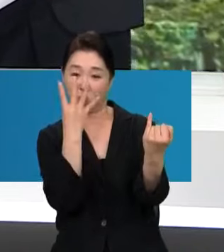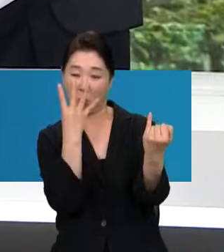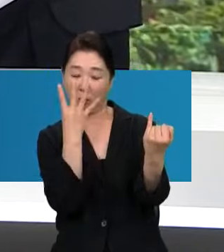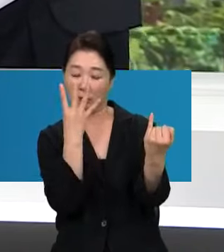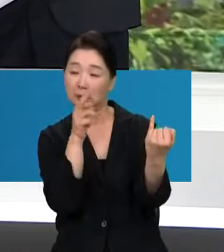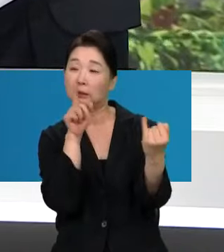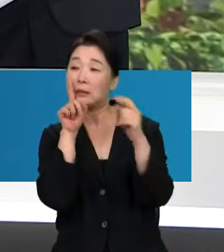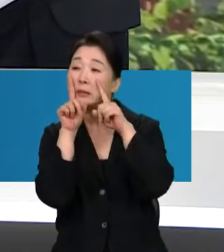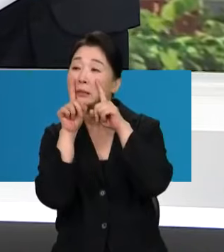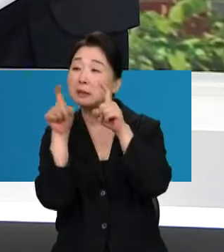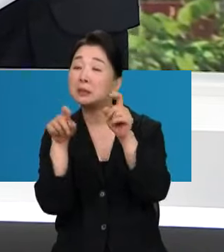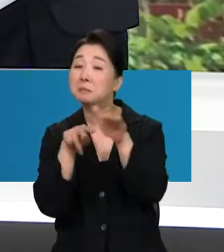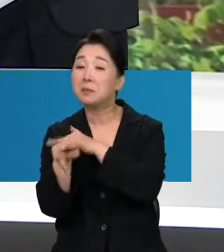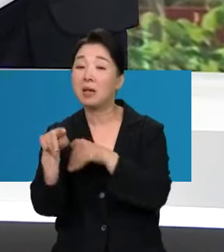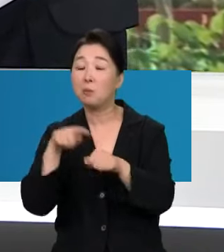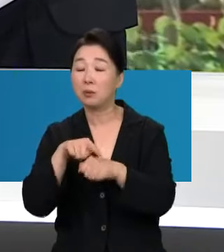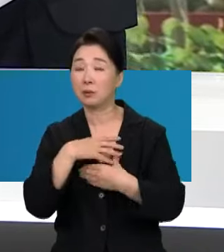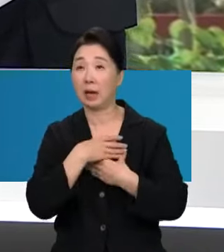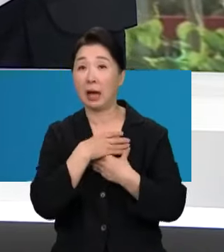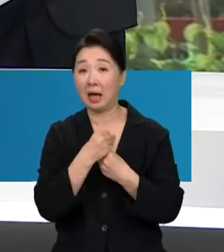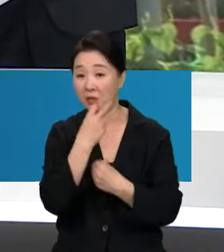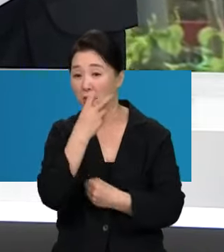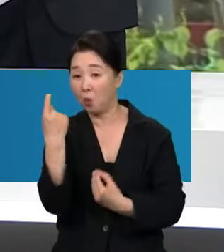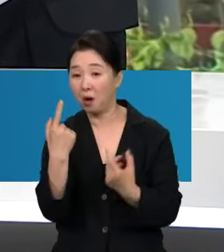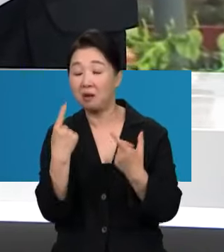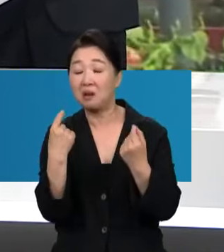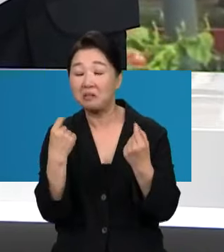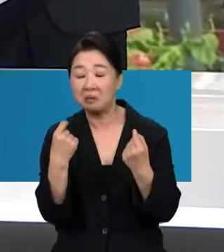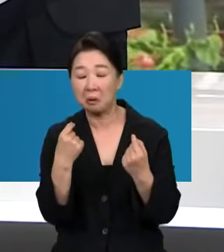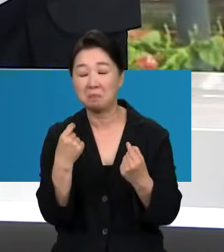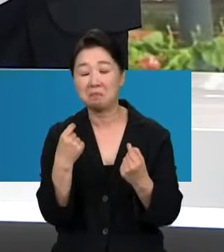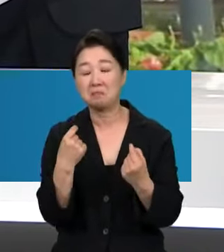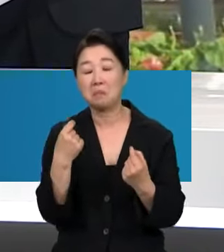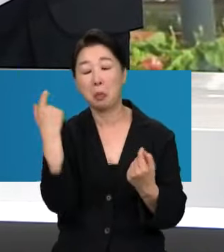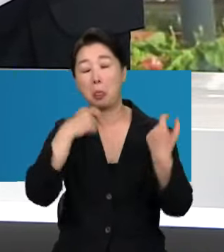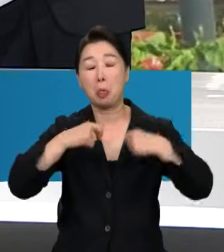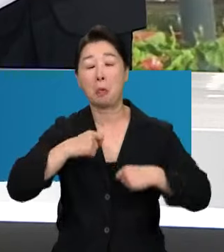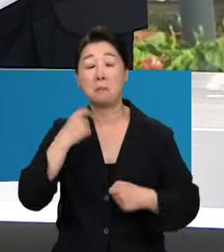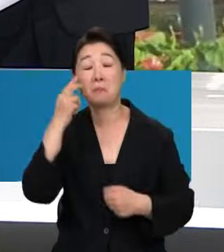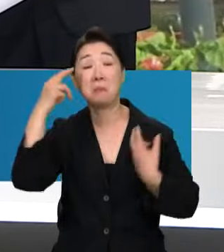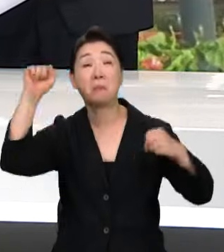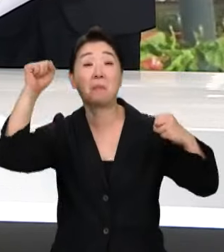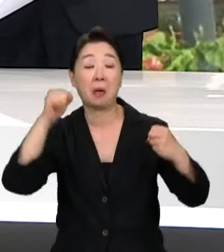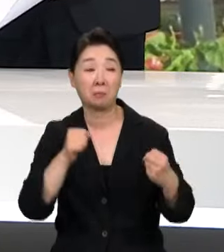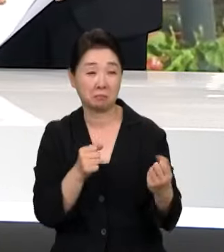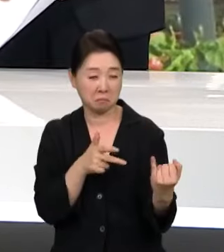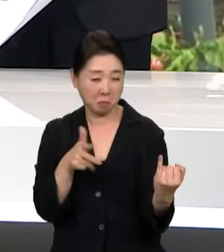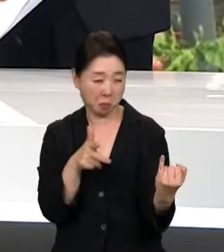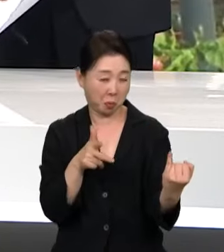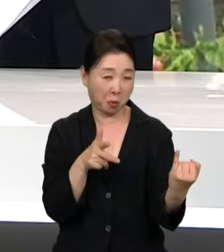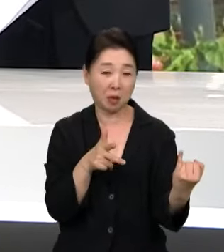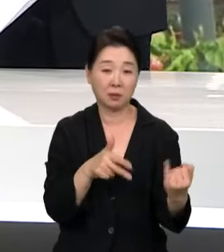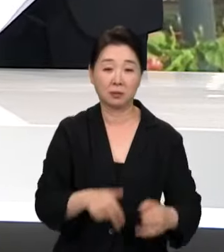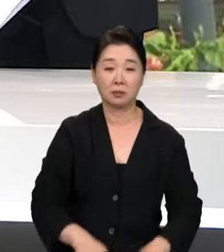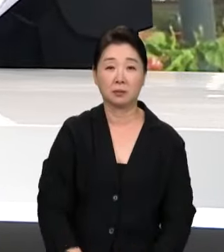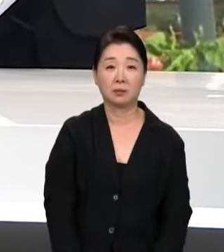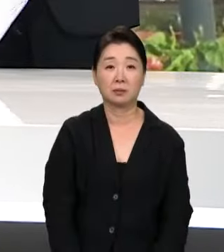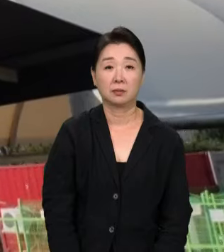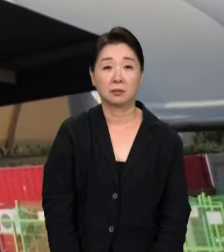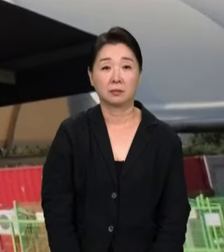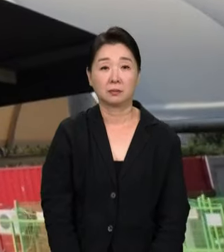위해 안전 요원인 것처럼 꾸미고 수영장 곳곳을 돌며 범행을 저질렀습니다. 김지윤 기자가 취재했습니다.